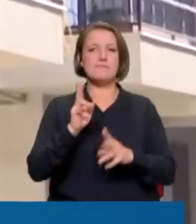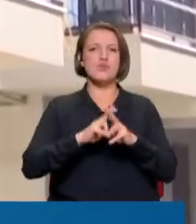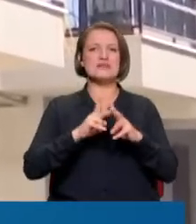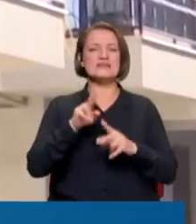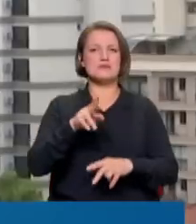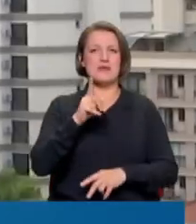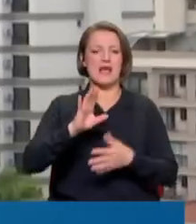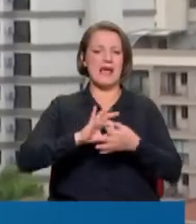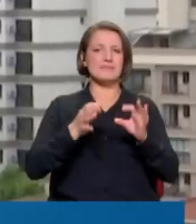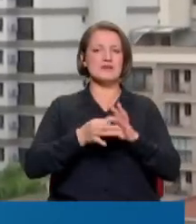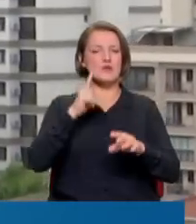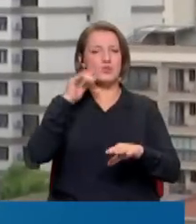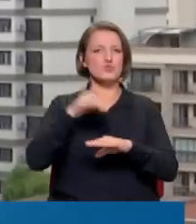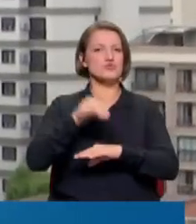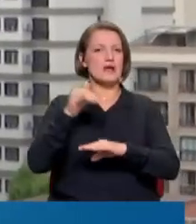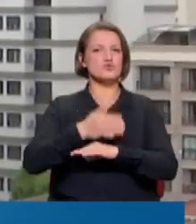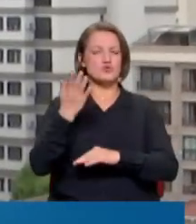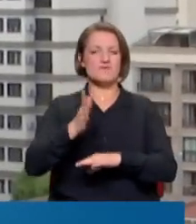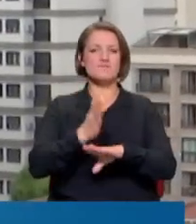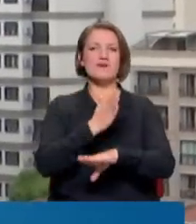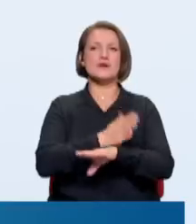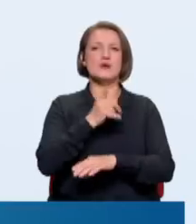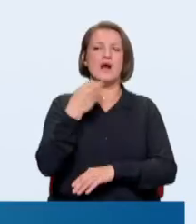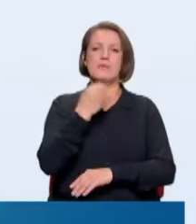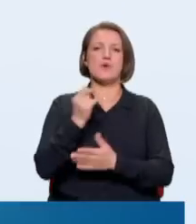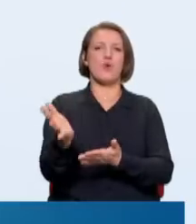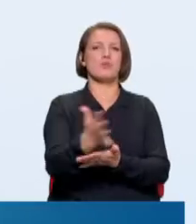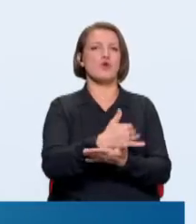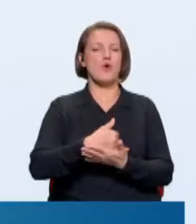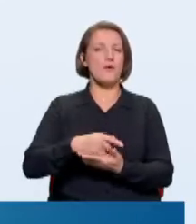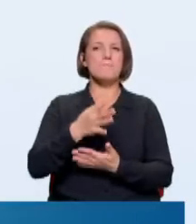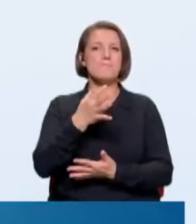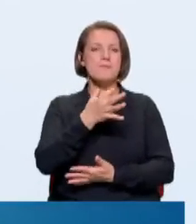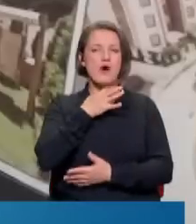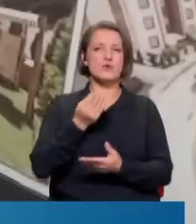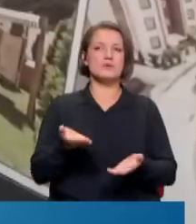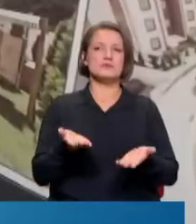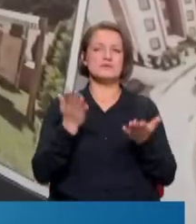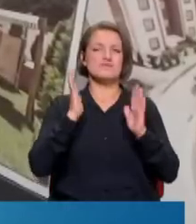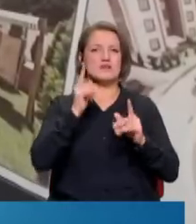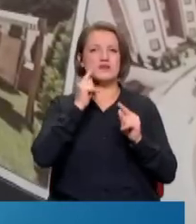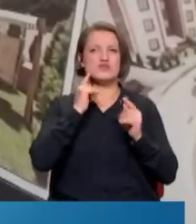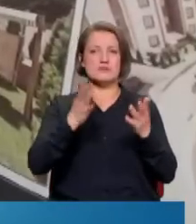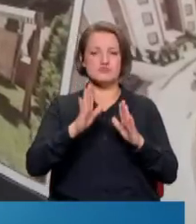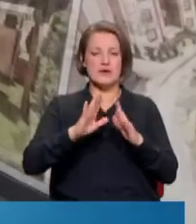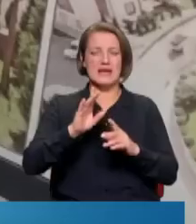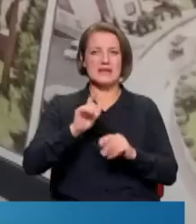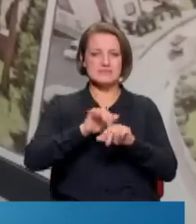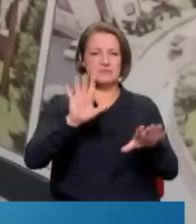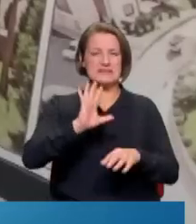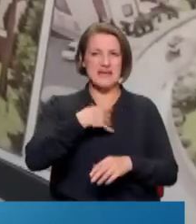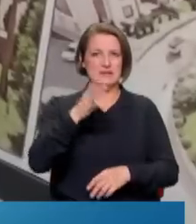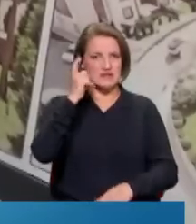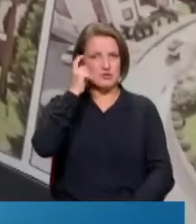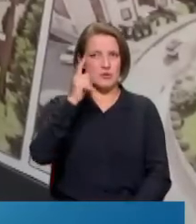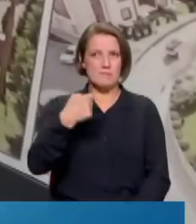tanıtıp emlakçıları tuzağa düşürüyor vatandaşlardan kapora topluyor mağdurlar artıyor Bu ilanın sahibini tanıyor musunuz kapora